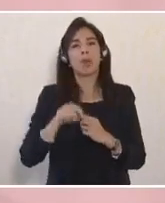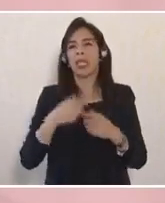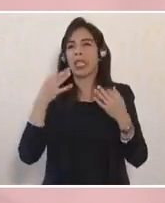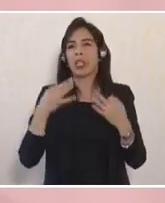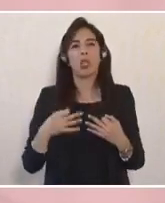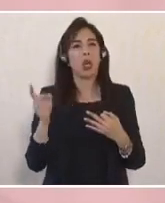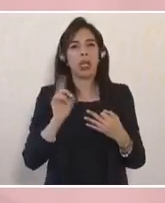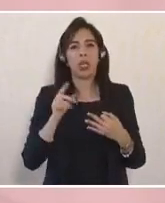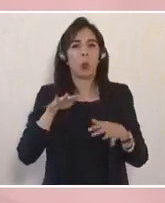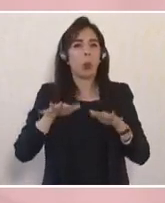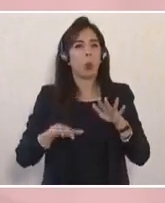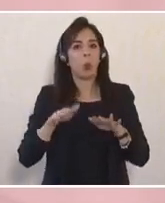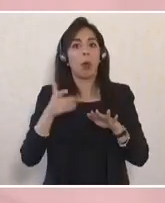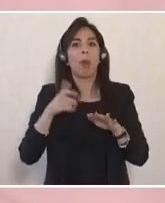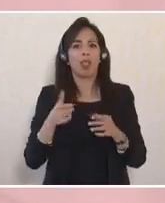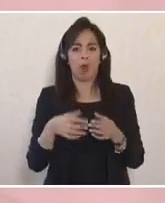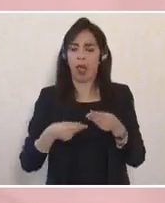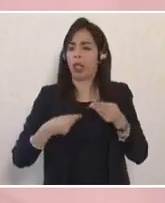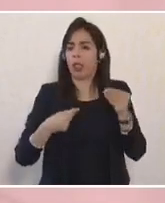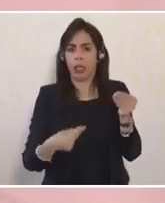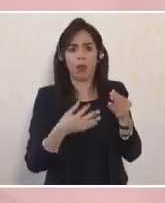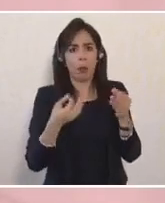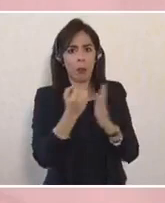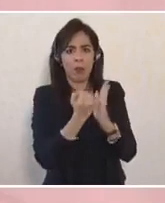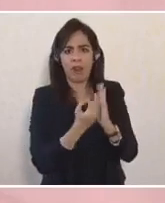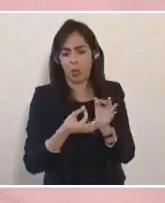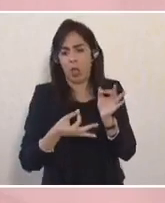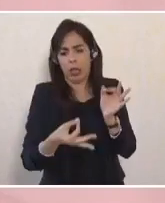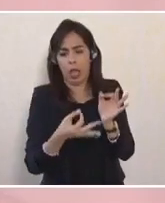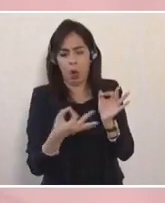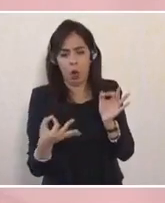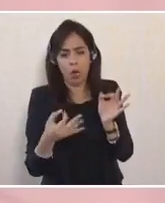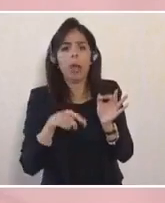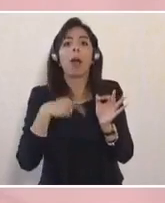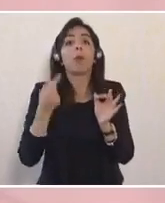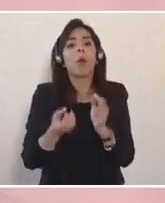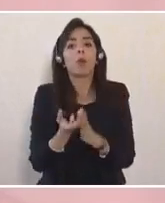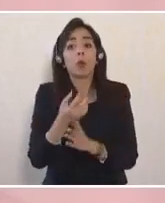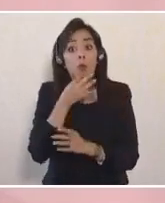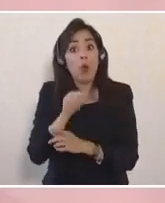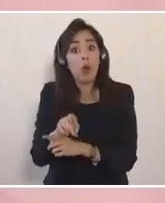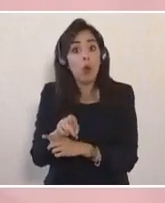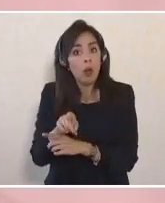bisogna produrli questi vaccini e la produzione è estremamente complessa,